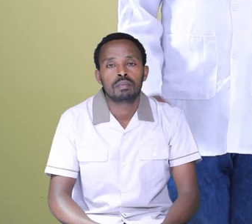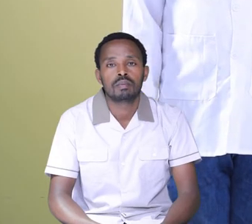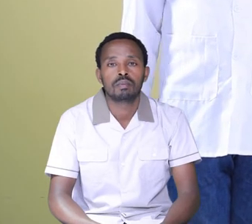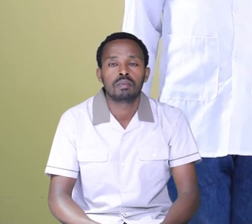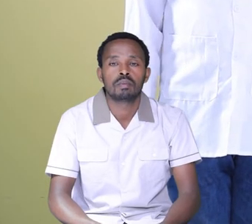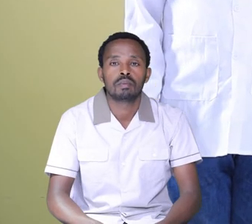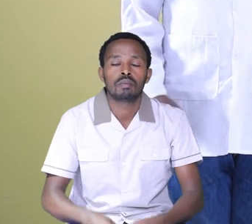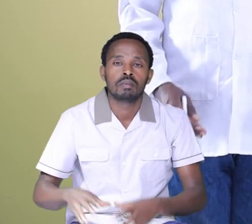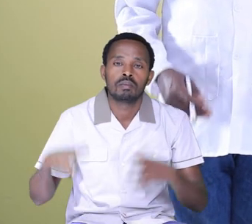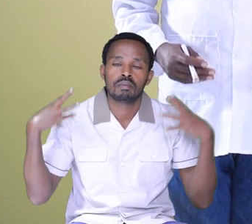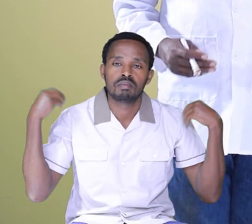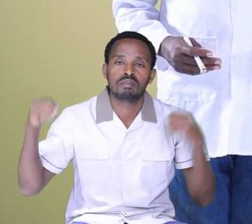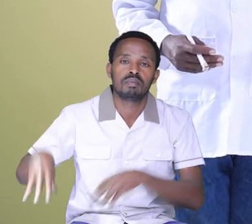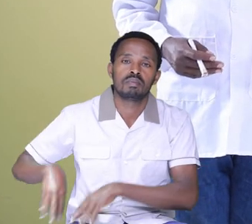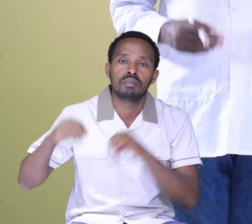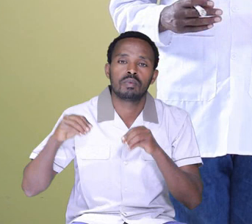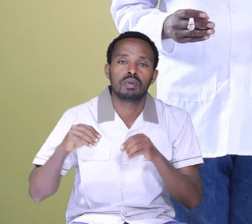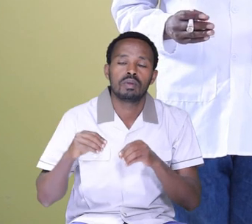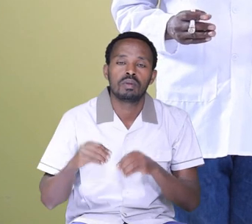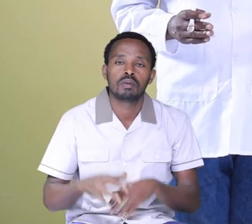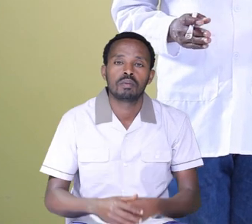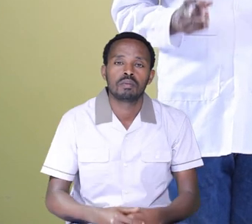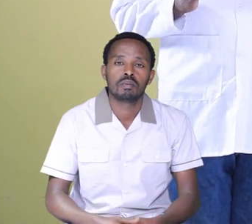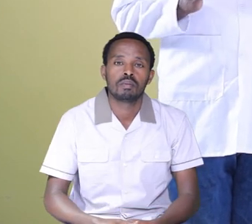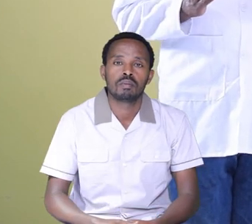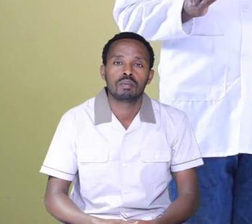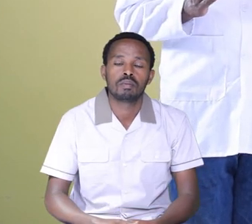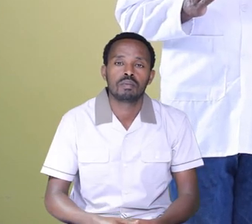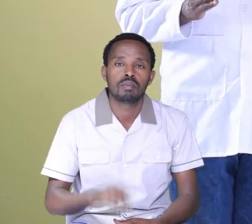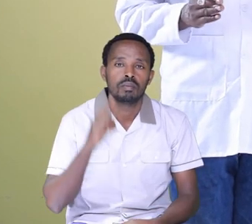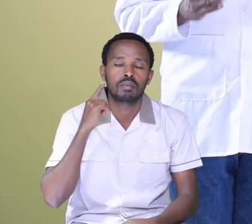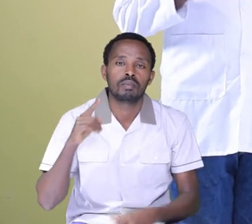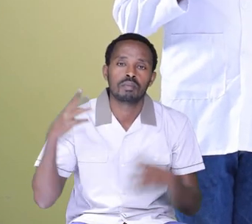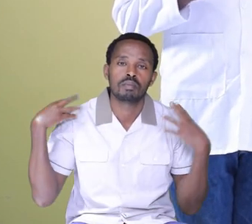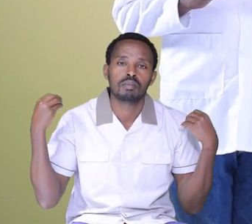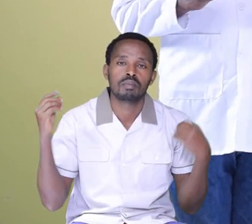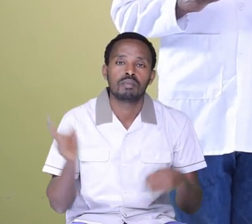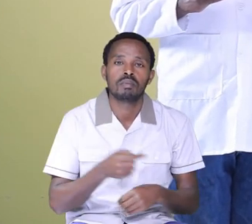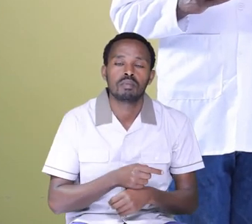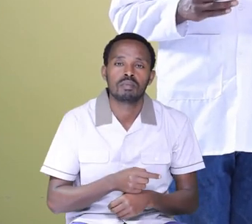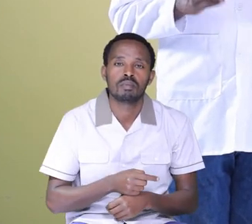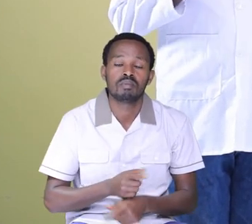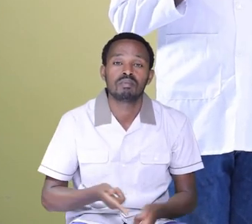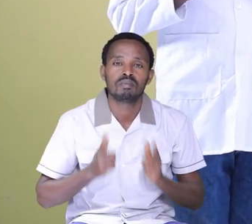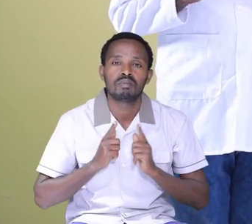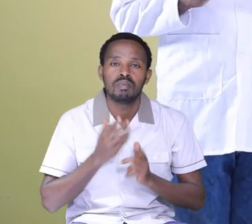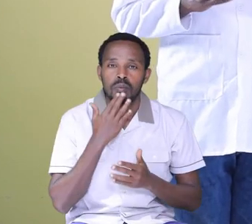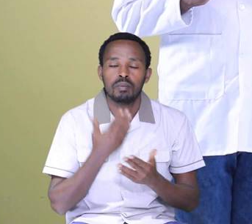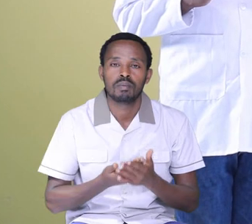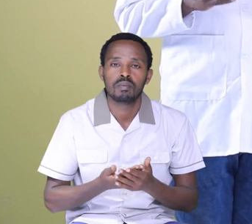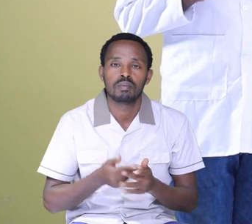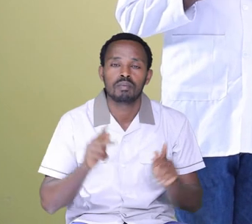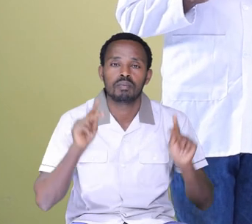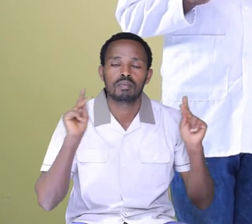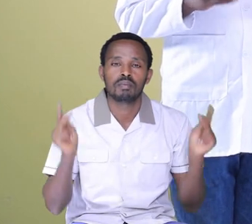Tole, harka fuuni, barattoota akkam jirtu, nagaa keessani, baga nagaa taatan. Jireenyu badhaadhaa, maatiin barattootaa